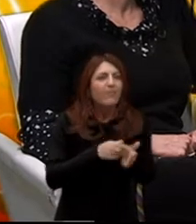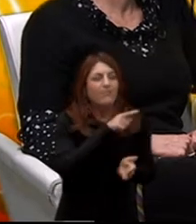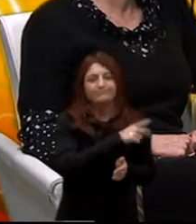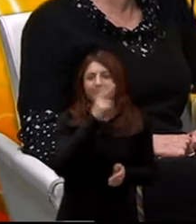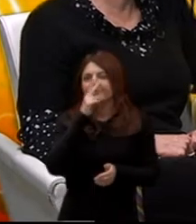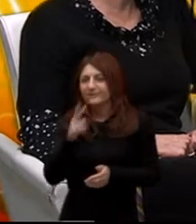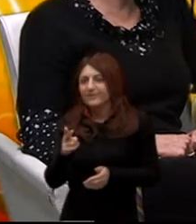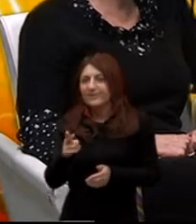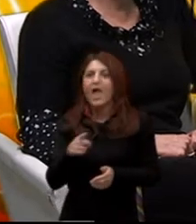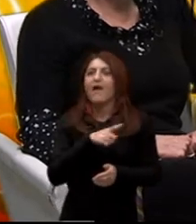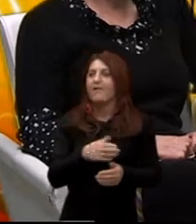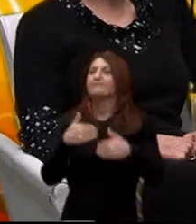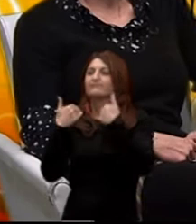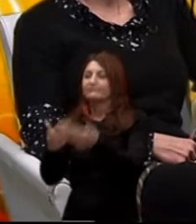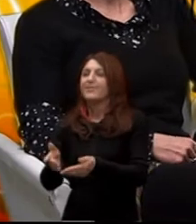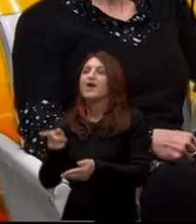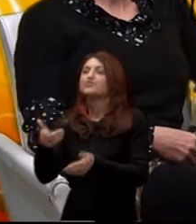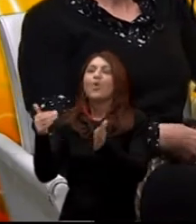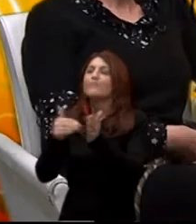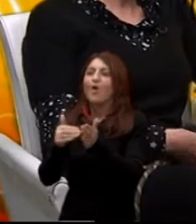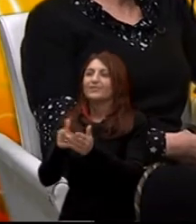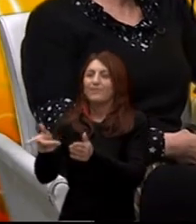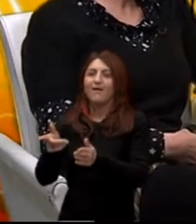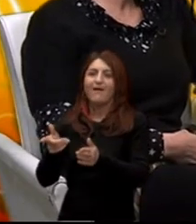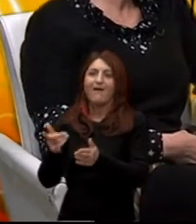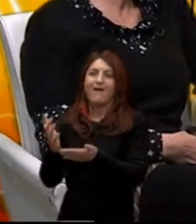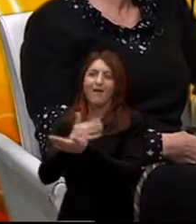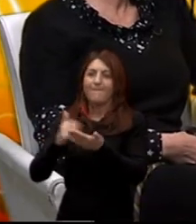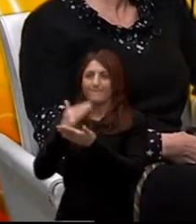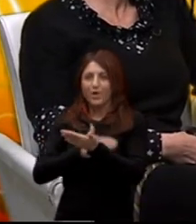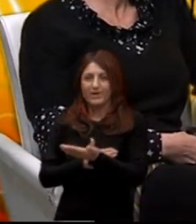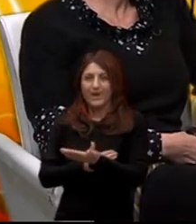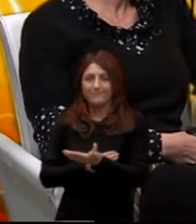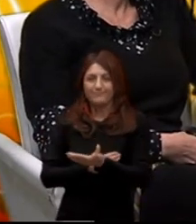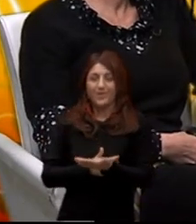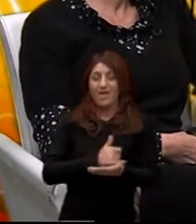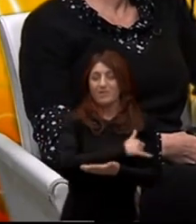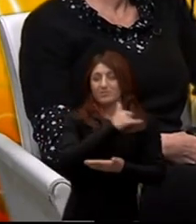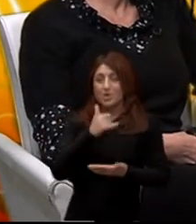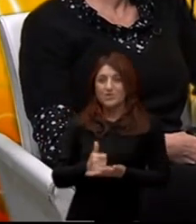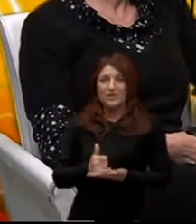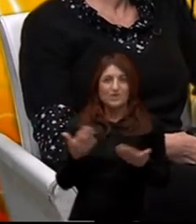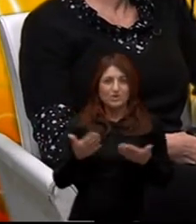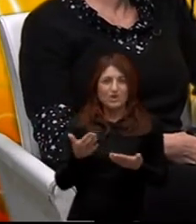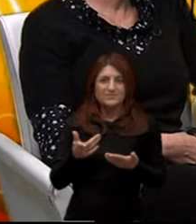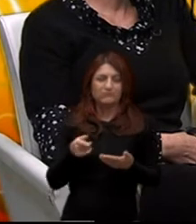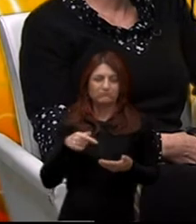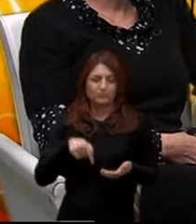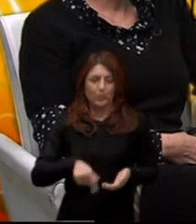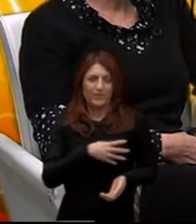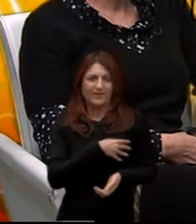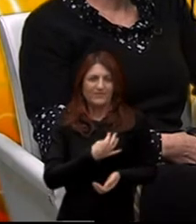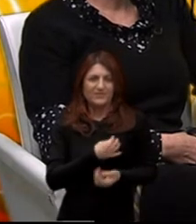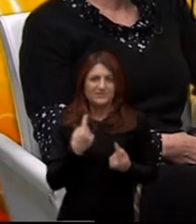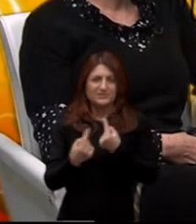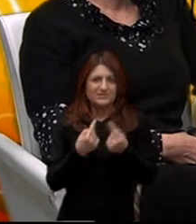je nekakva intencija. Jer zapravo ovakav vid koji se do sada pružao općenito i u Hrvatskoj i u Europi već